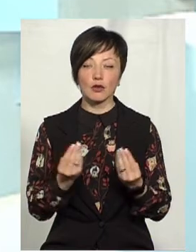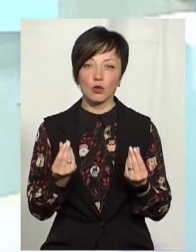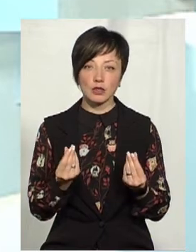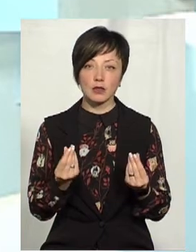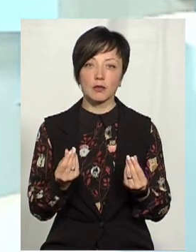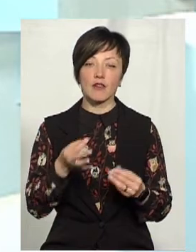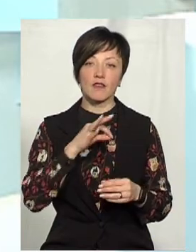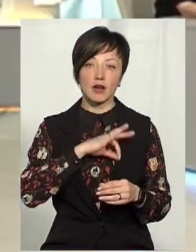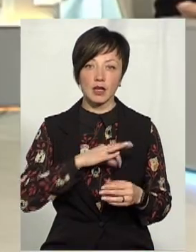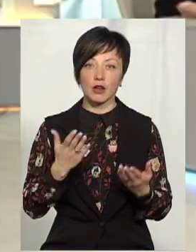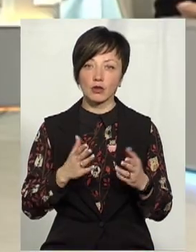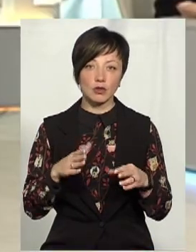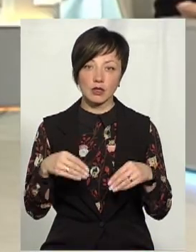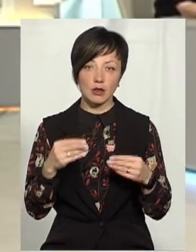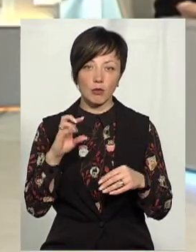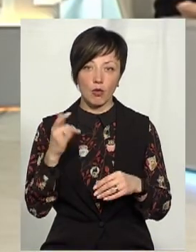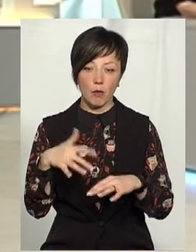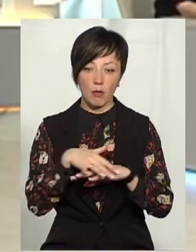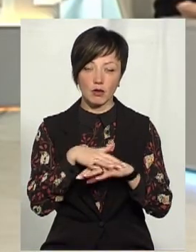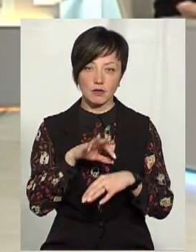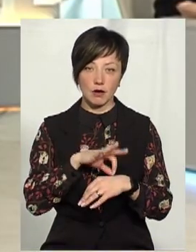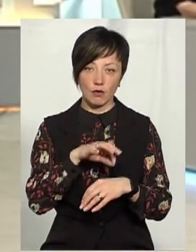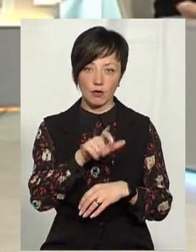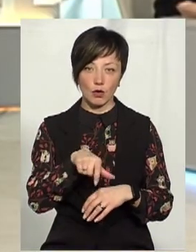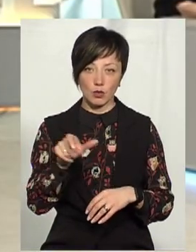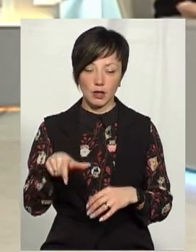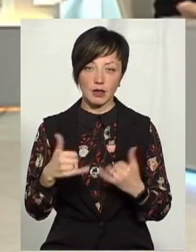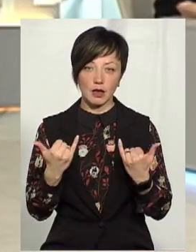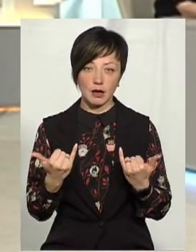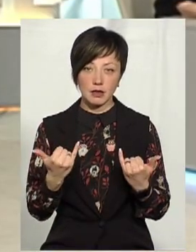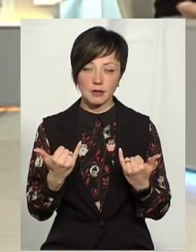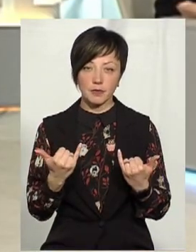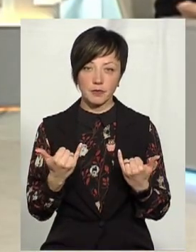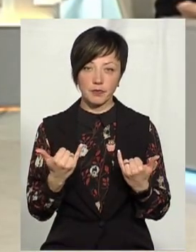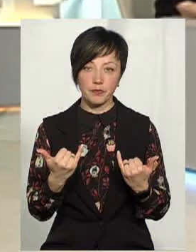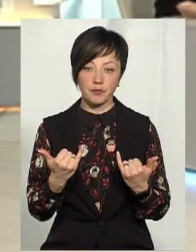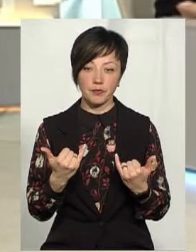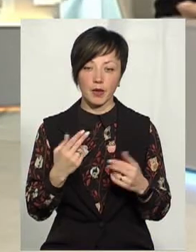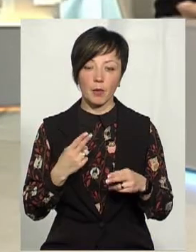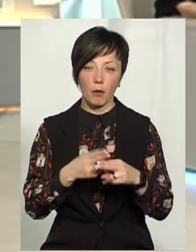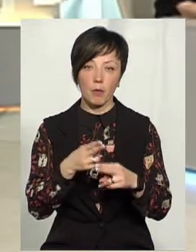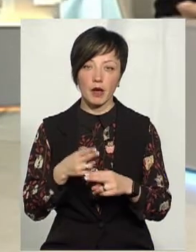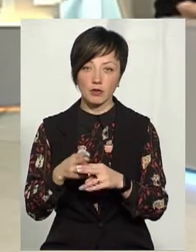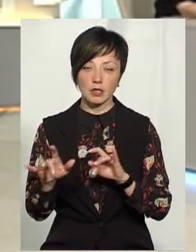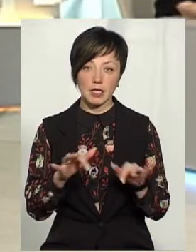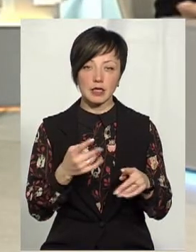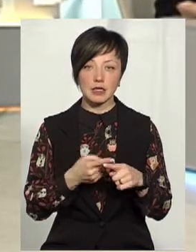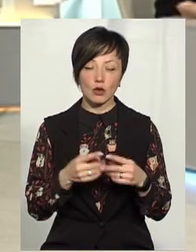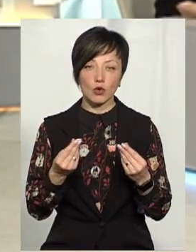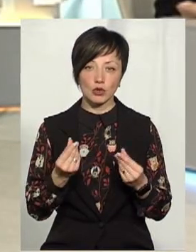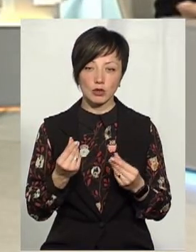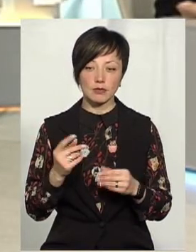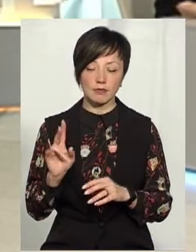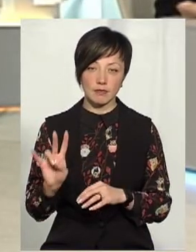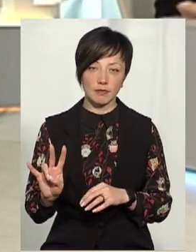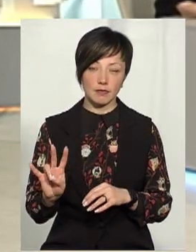кошти, які ми використаємо, якщо, не дай Бог, буде дійсно масове захворювання людей. Наразі йде така попереджувальна діяльність, і ці кошти, вони